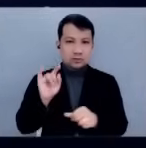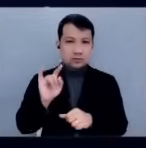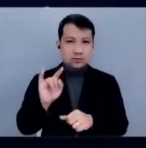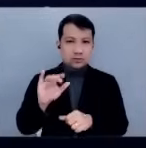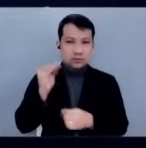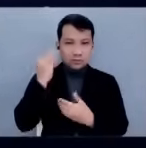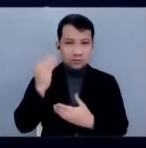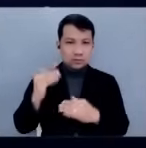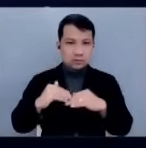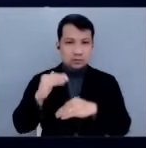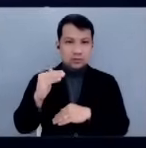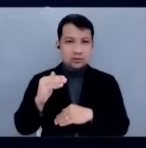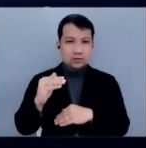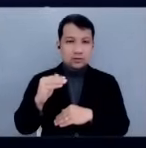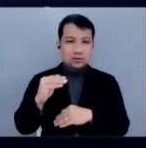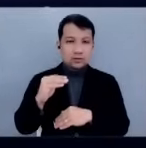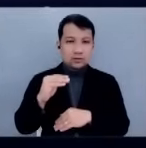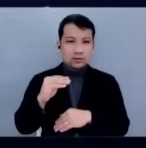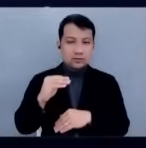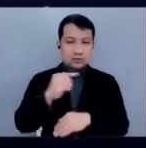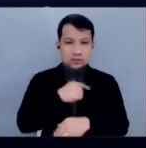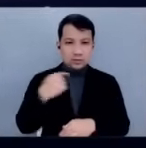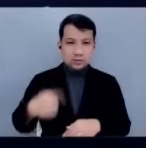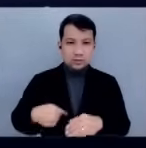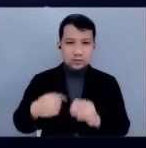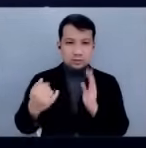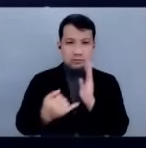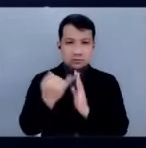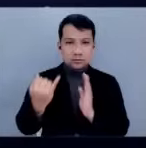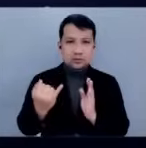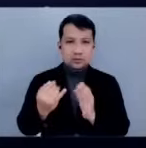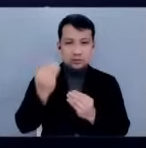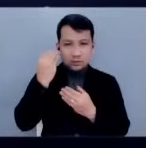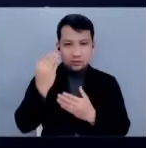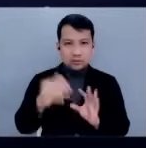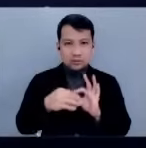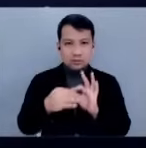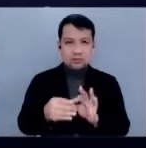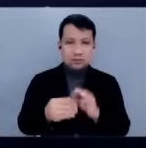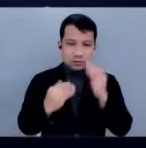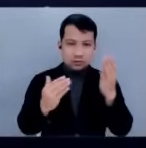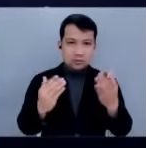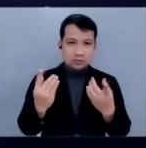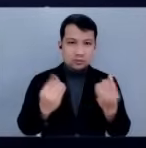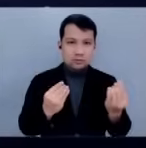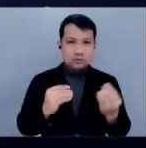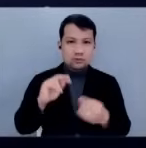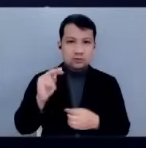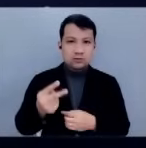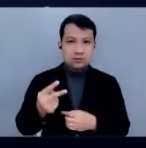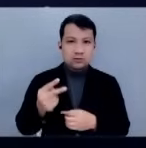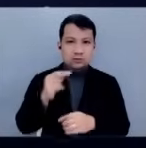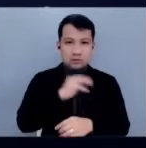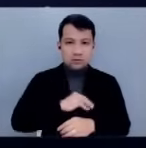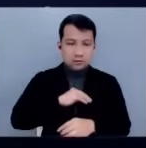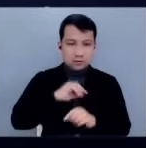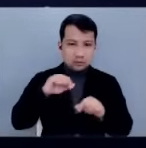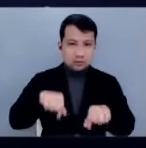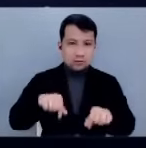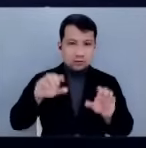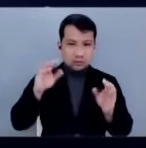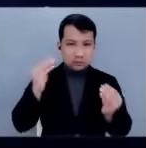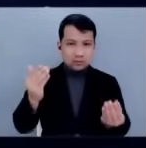raw ng mga Chinese journalists. Sa video ng exclusive report kuno, nabanggit ang gagawing ikalawang civilian mission ng ating ito koalisyon